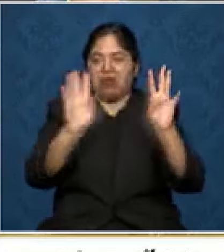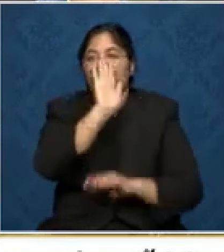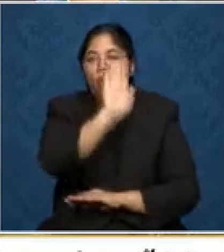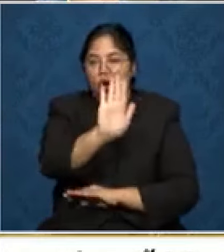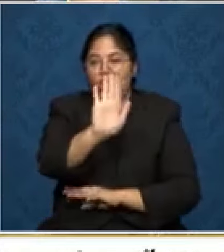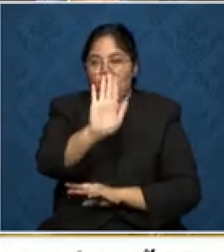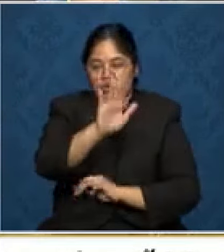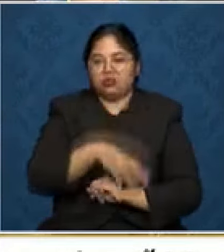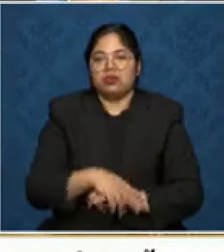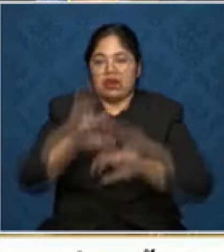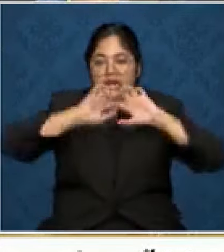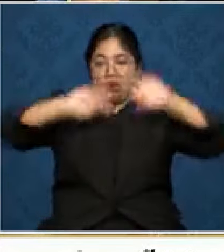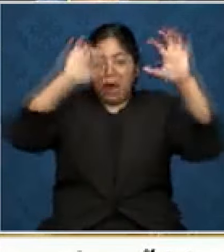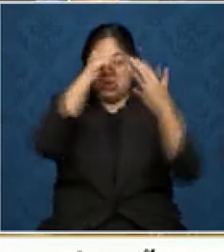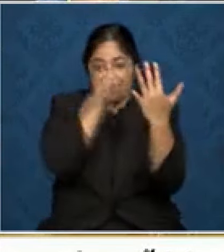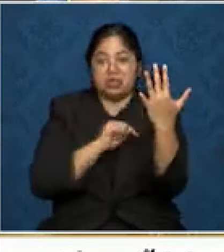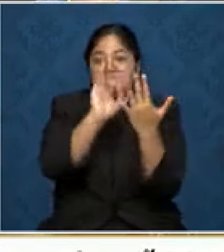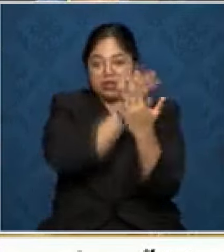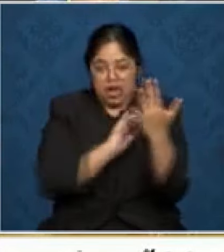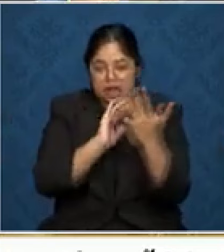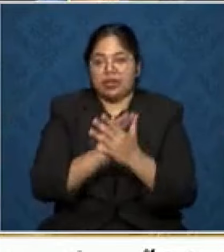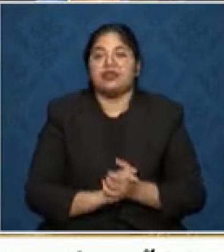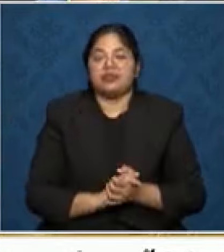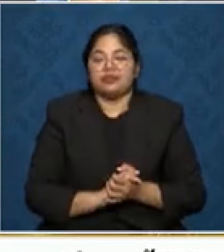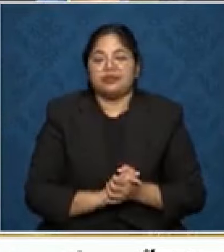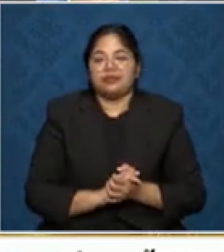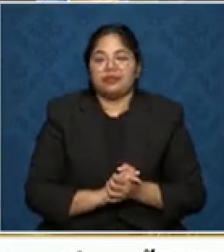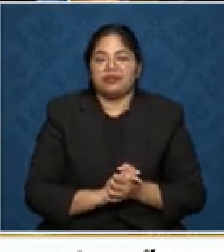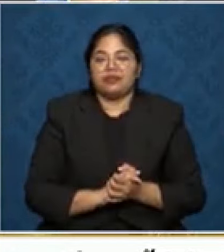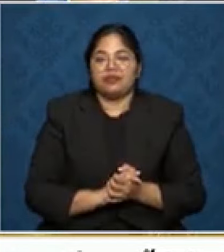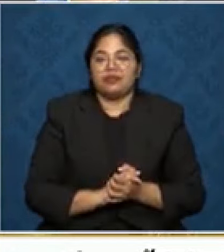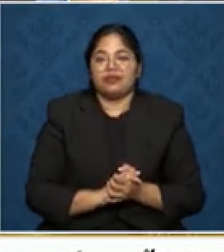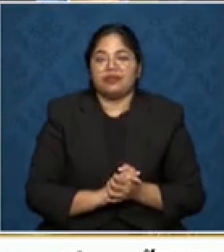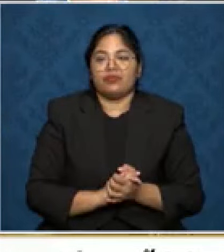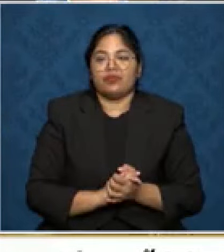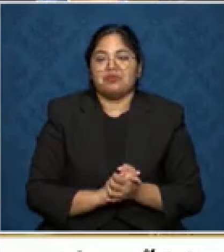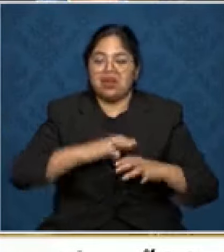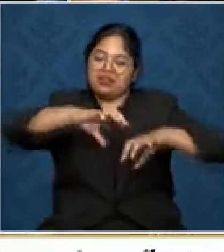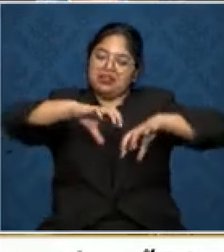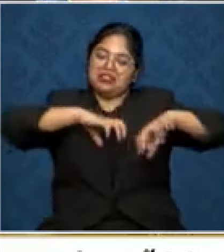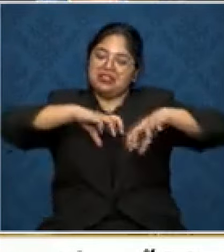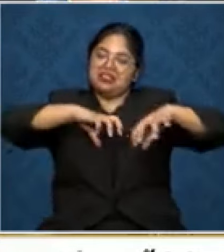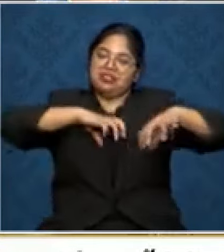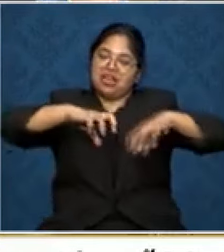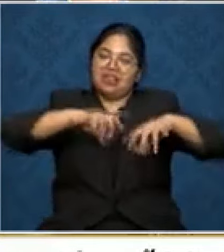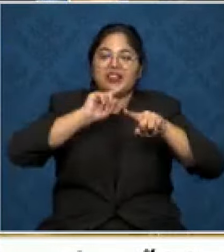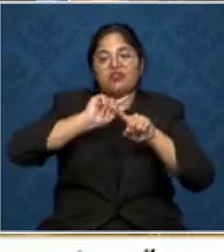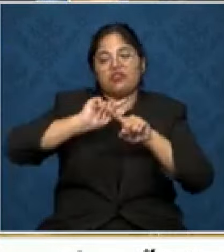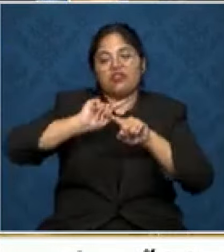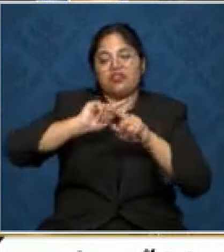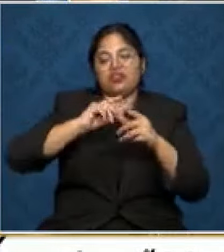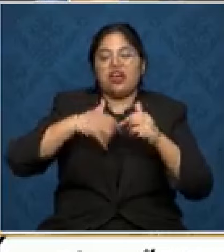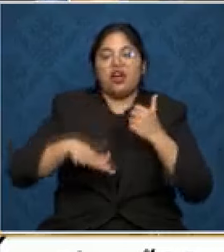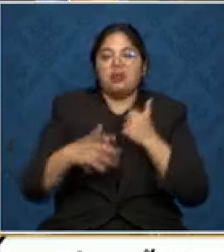ไทยนะครับบอกว่าTomorrowซึ่งเป็นผู้จัดเทศกาลดนตรีระดับโลก